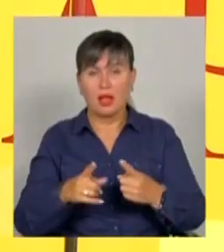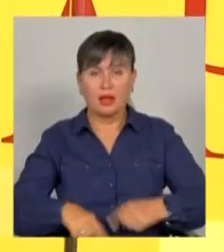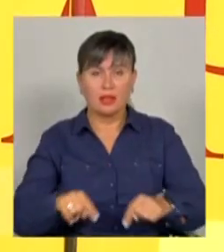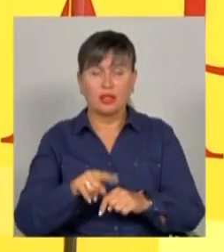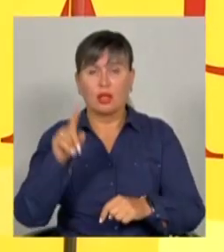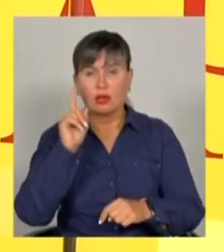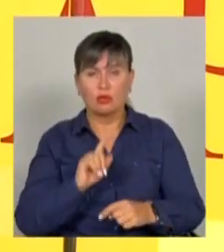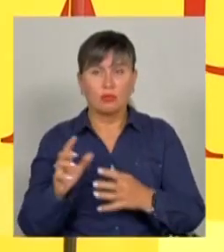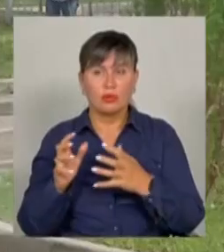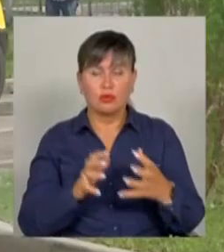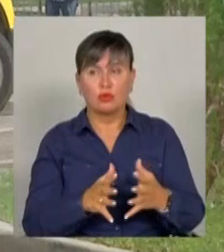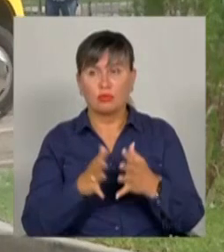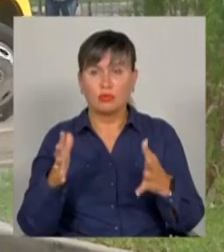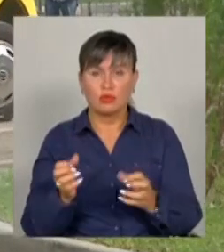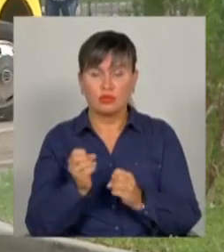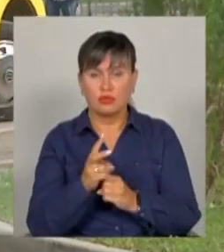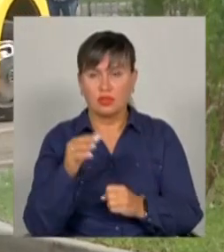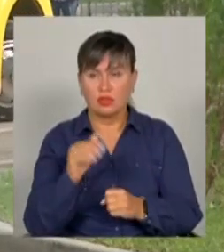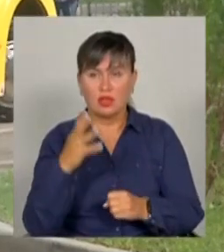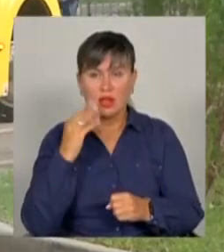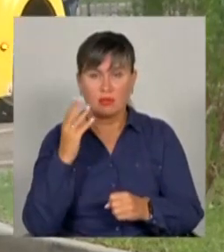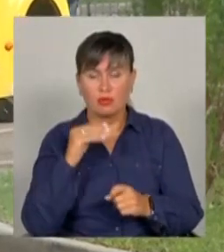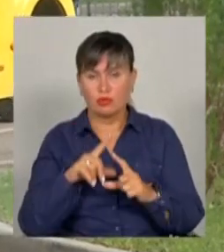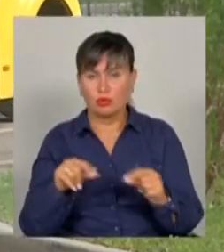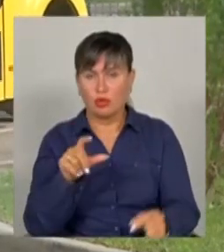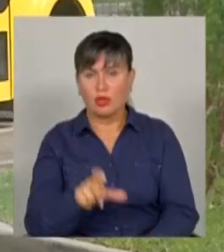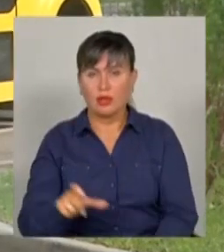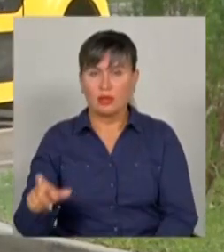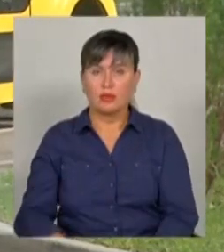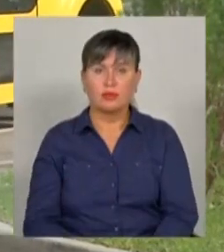организовать комфортную перевозку больше 12 тысяч алматинских школьников.